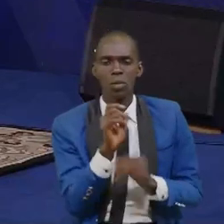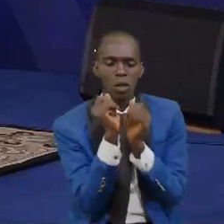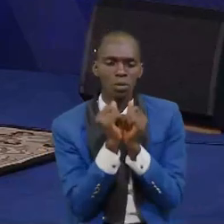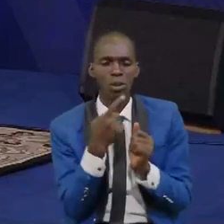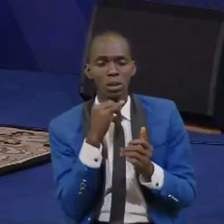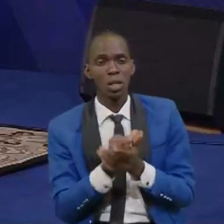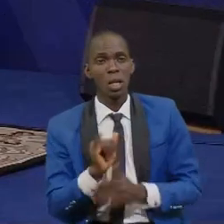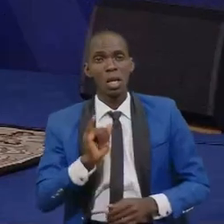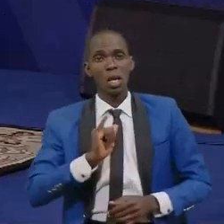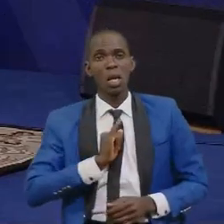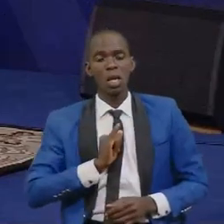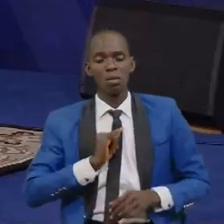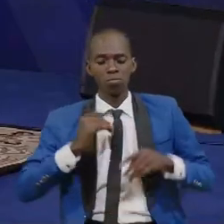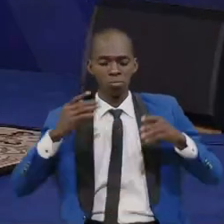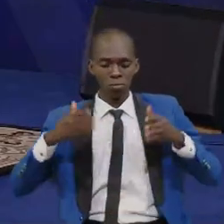dis,